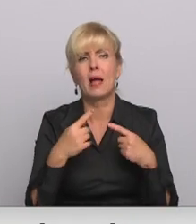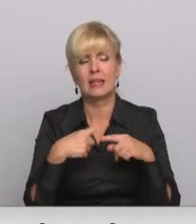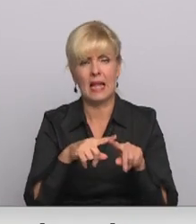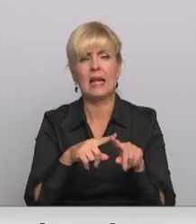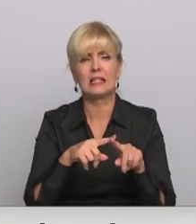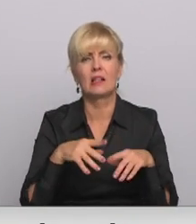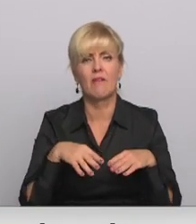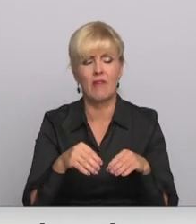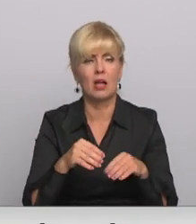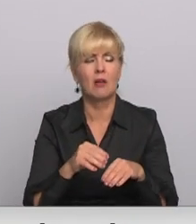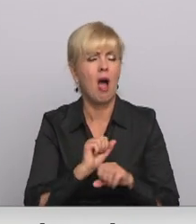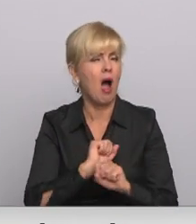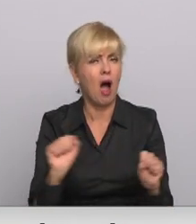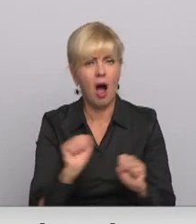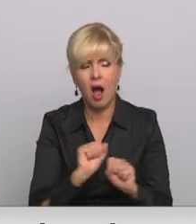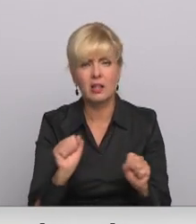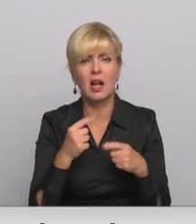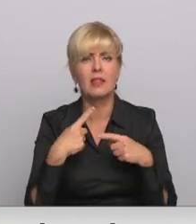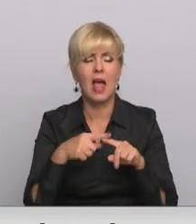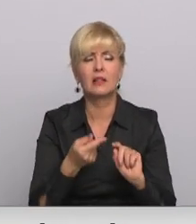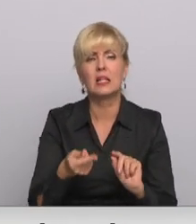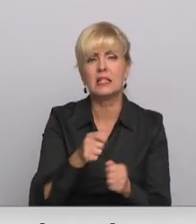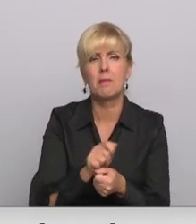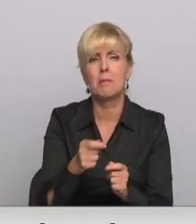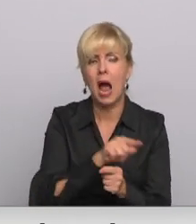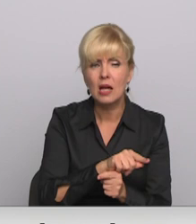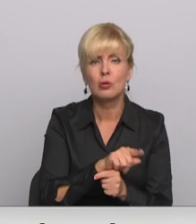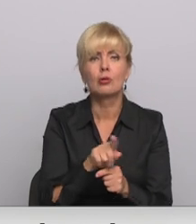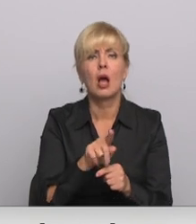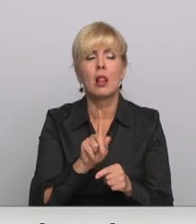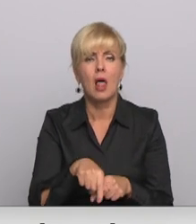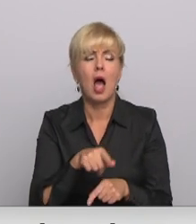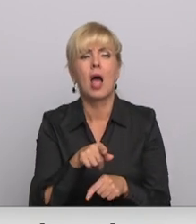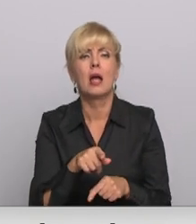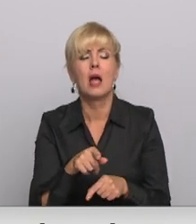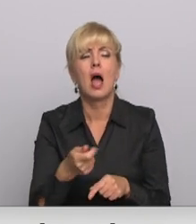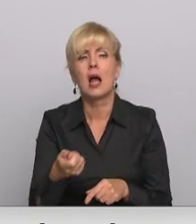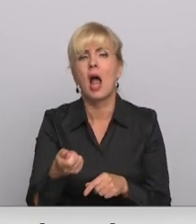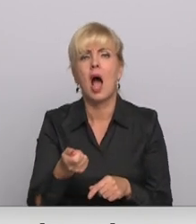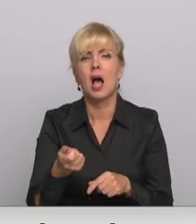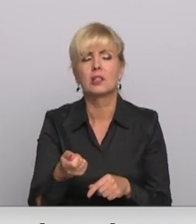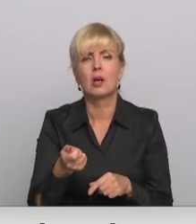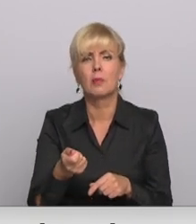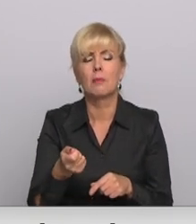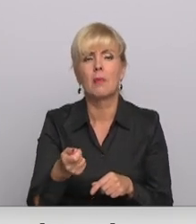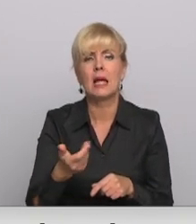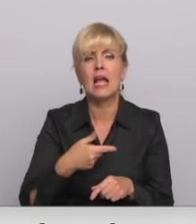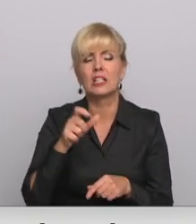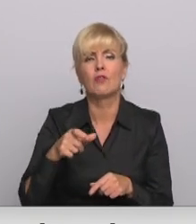veikts operatīvi visas tehniskās izmaiņas, kas saprātos, lai varētu izsniegt